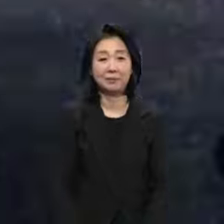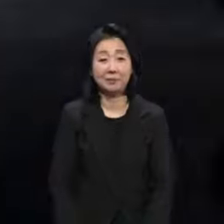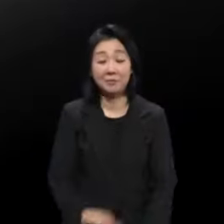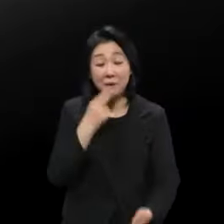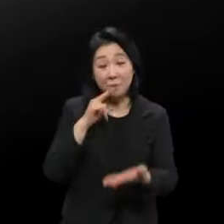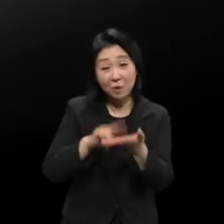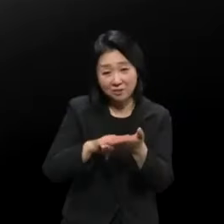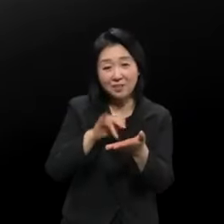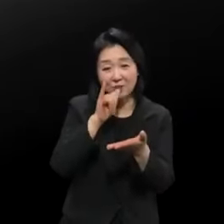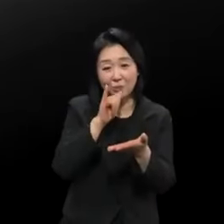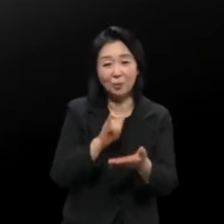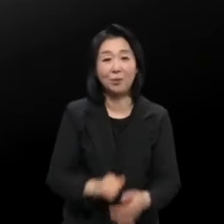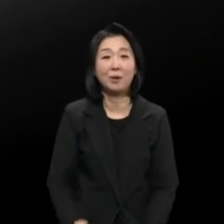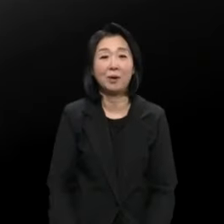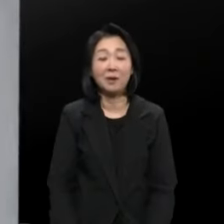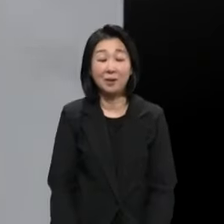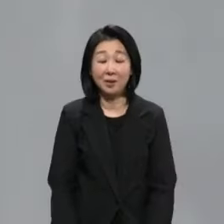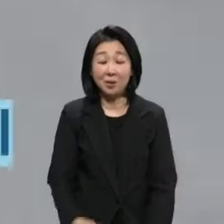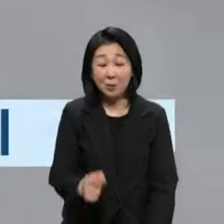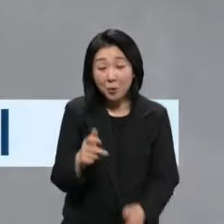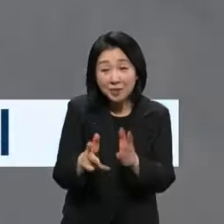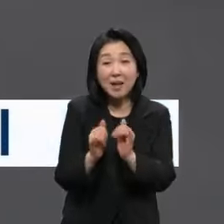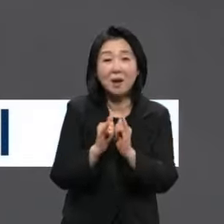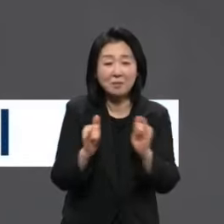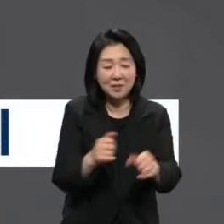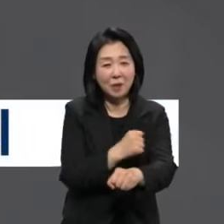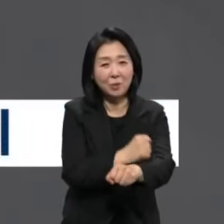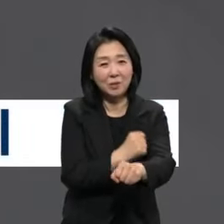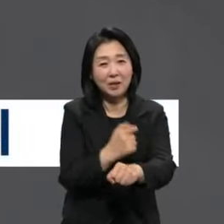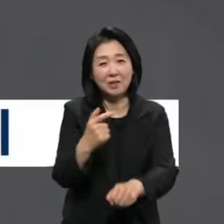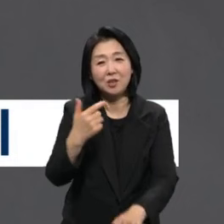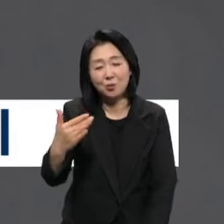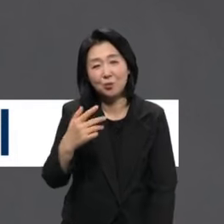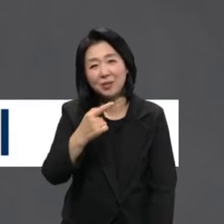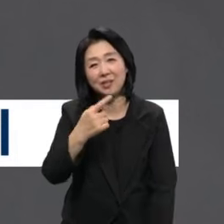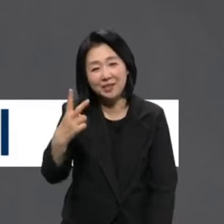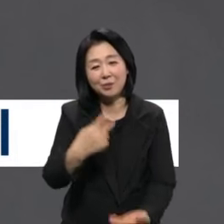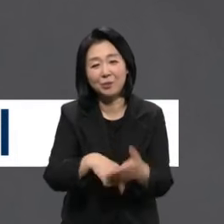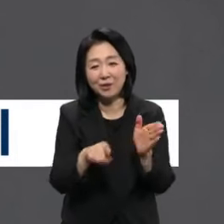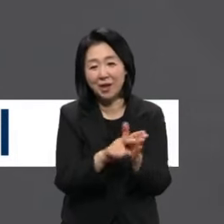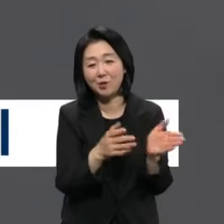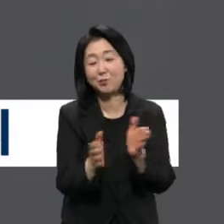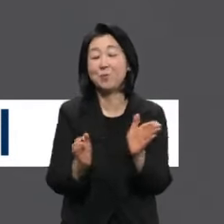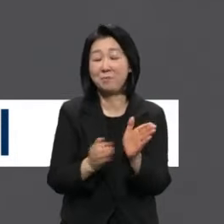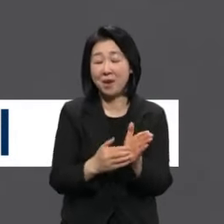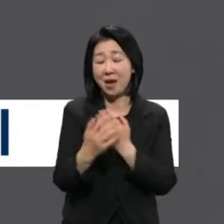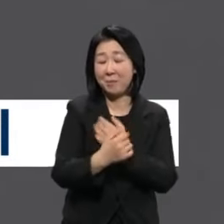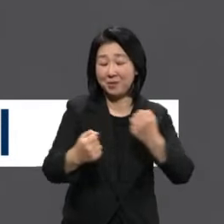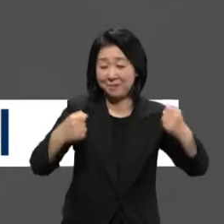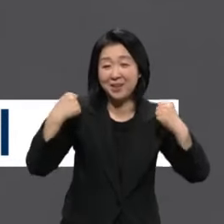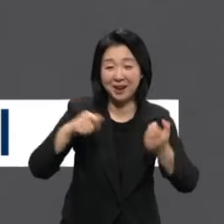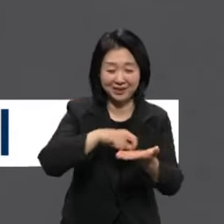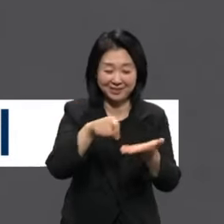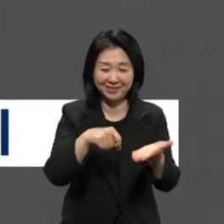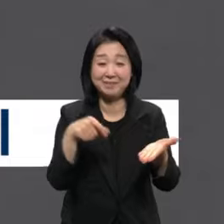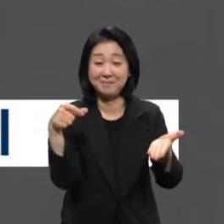편지도 있었습니다. 작은 사업체라며 고생하는 소방관과 경찰관을 위해 준비했다고 더 힘내라는 글을